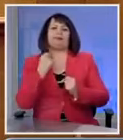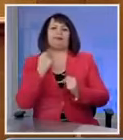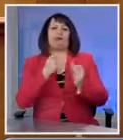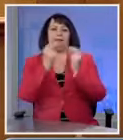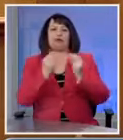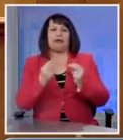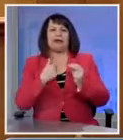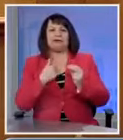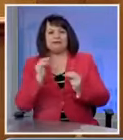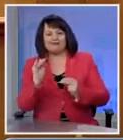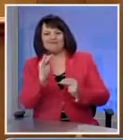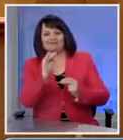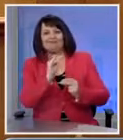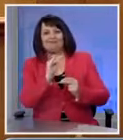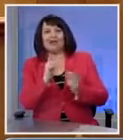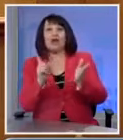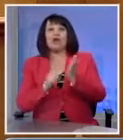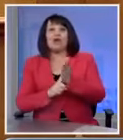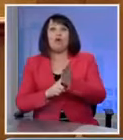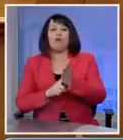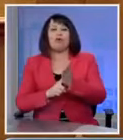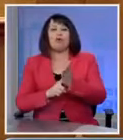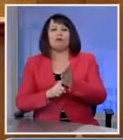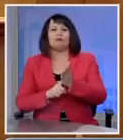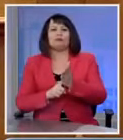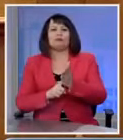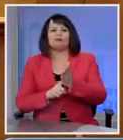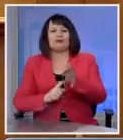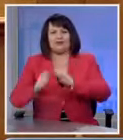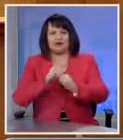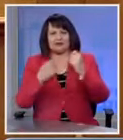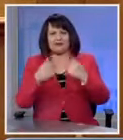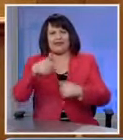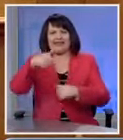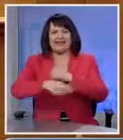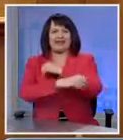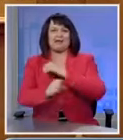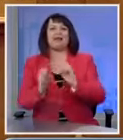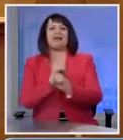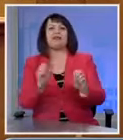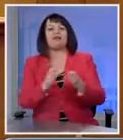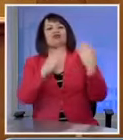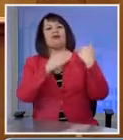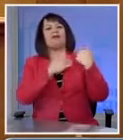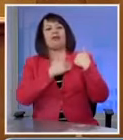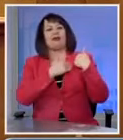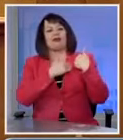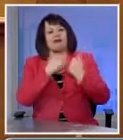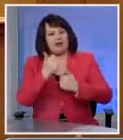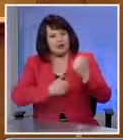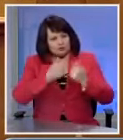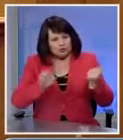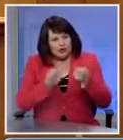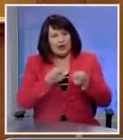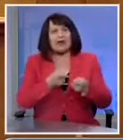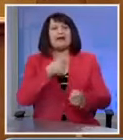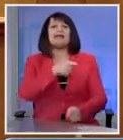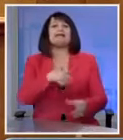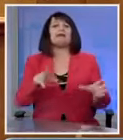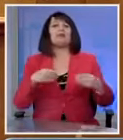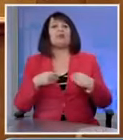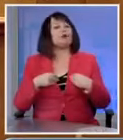δικών μας για συνένεση νομοθετήσαμε να γίνει ο διαγωνισμός από τη Γενική Γραμματεία Ενημέρωσης, τότε υιοθετήσατε το